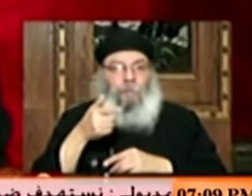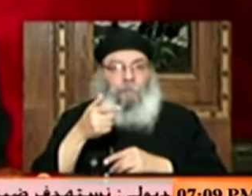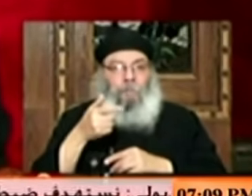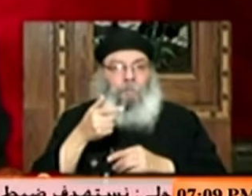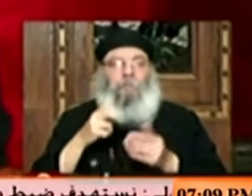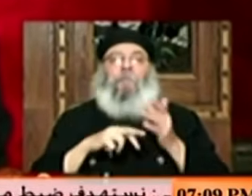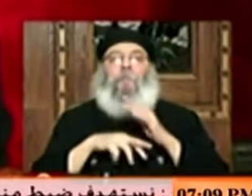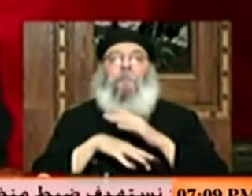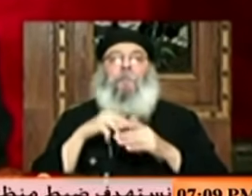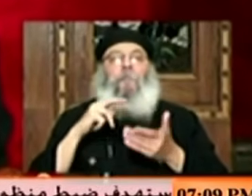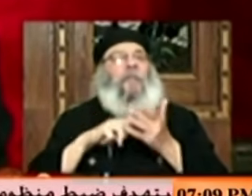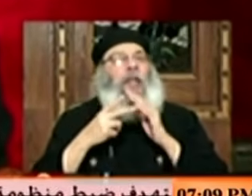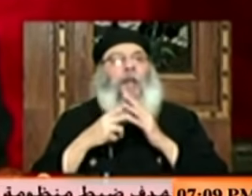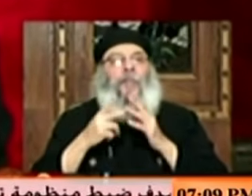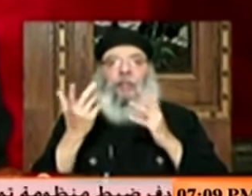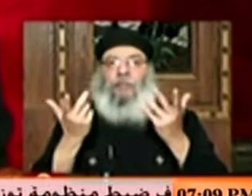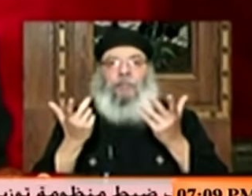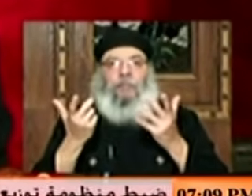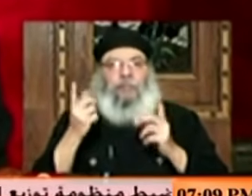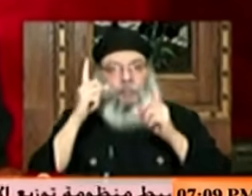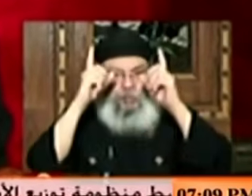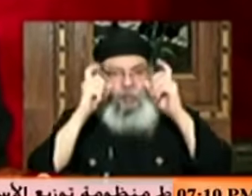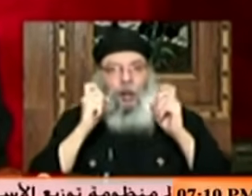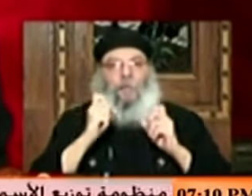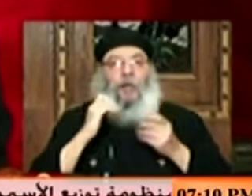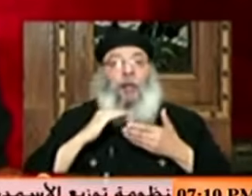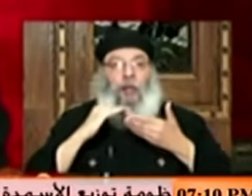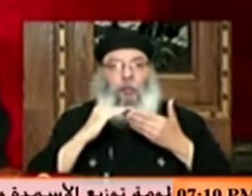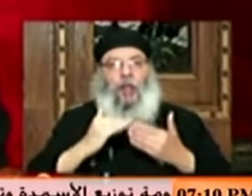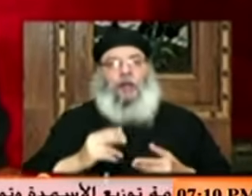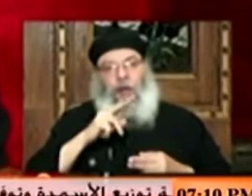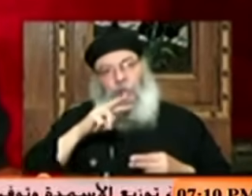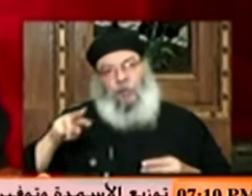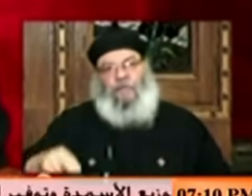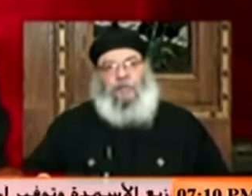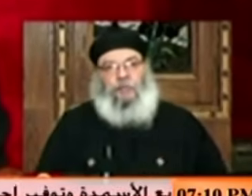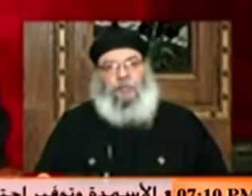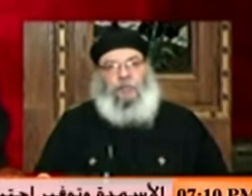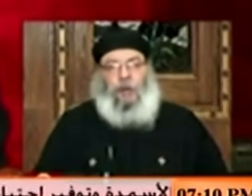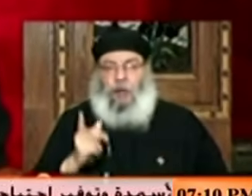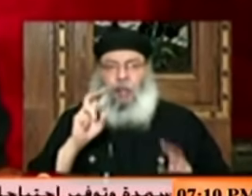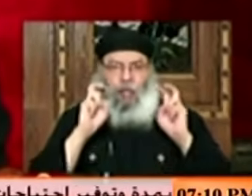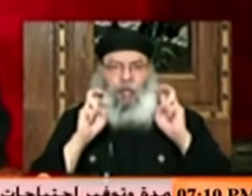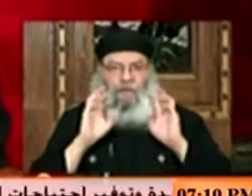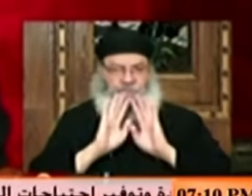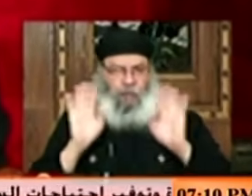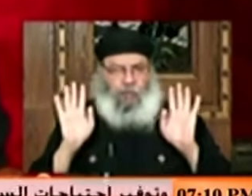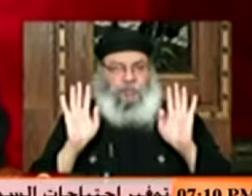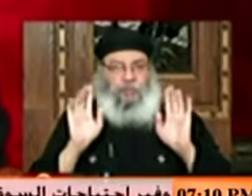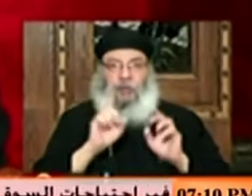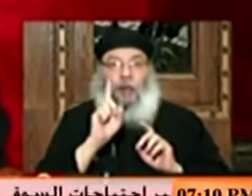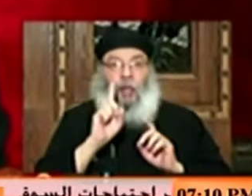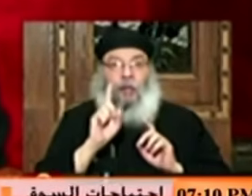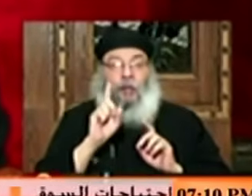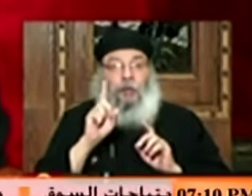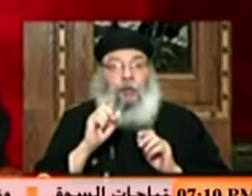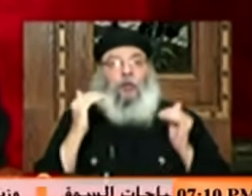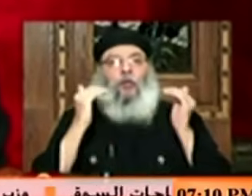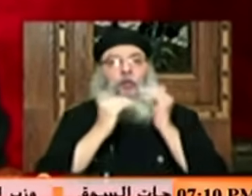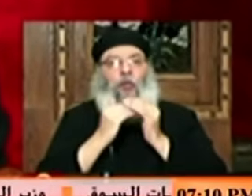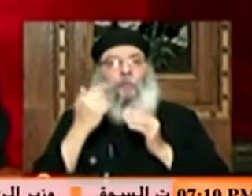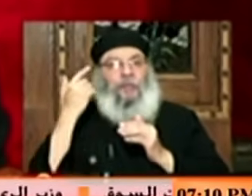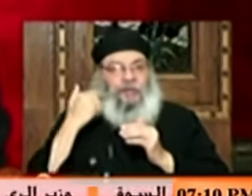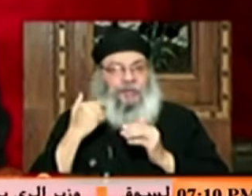باعمال الرحمه يعني مش هو ما عملش حاجه خالص لا ده انت تقدس يوم